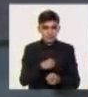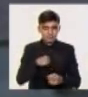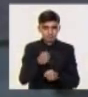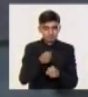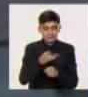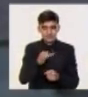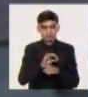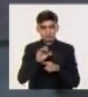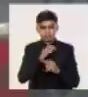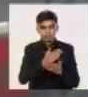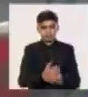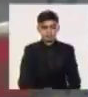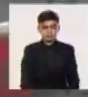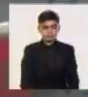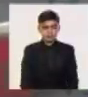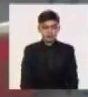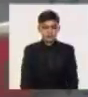котельные.